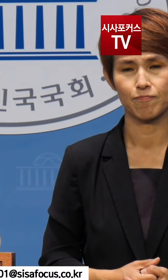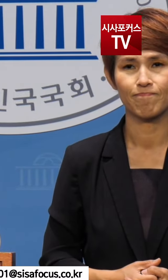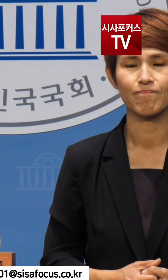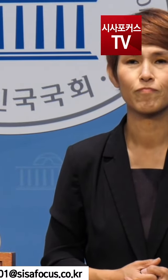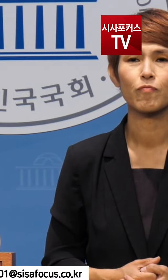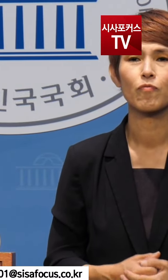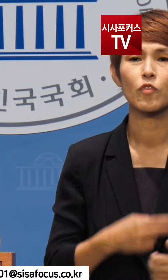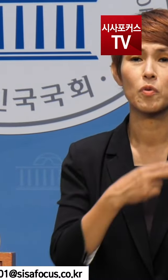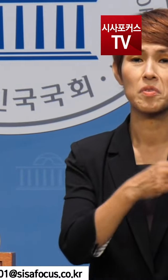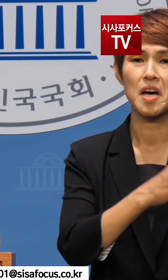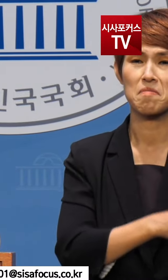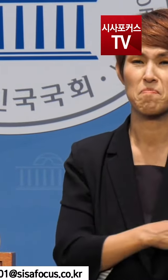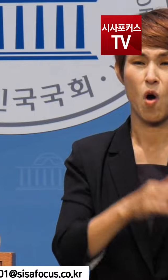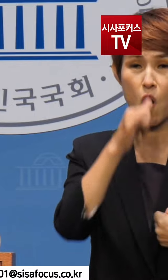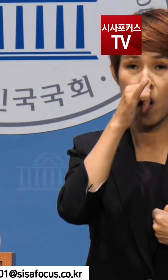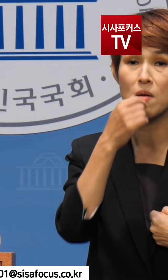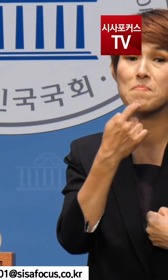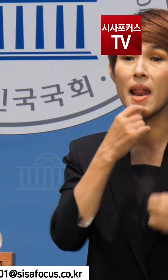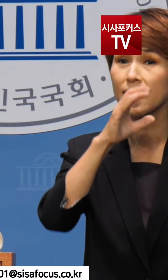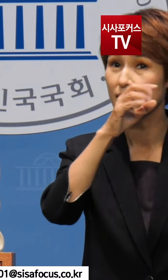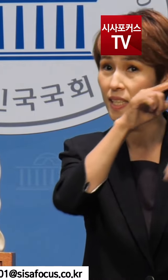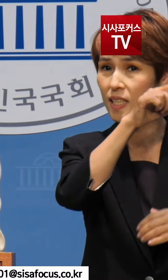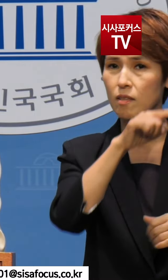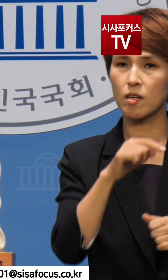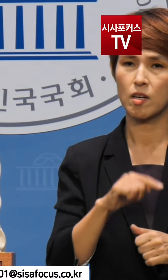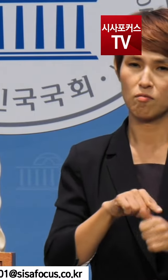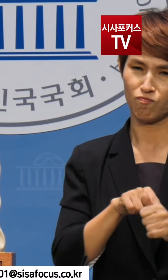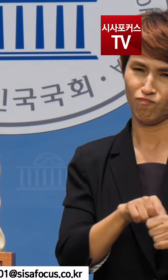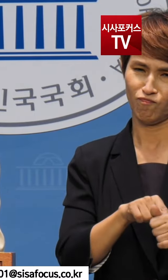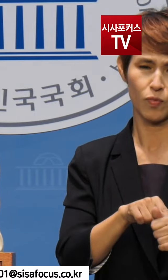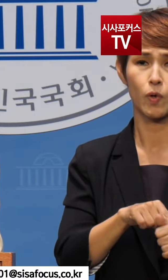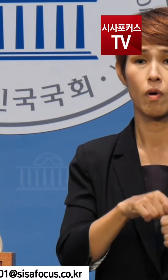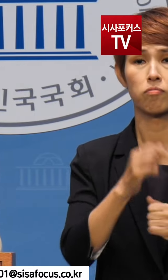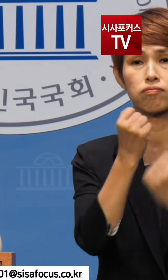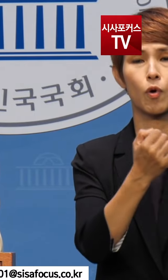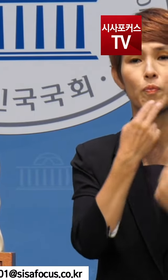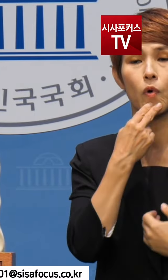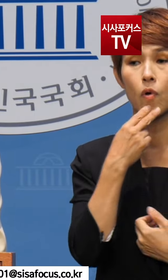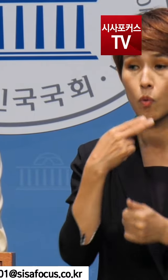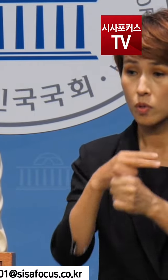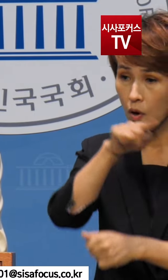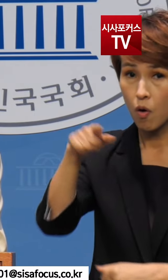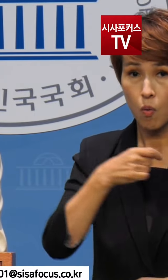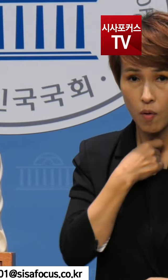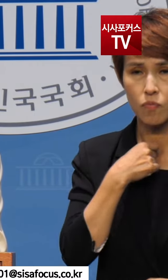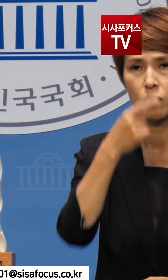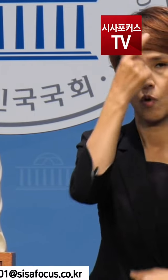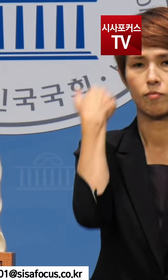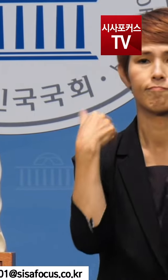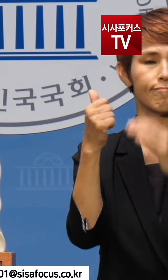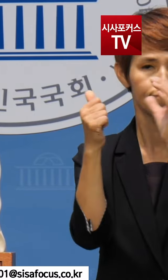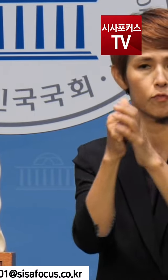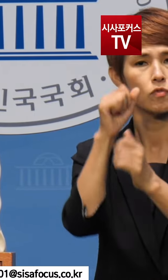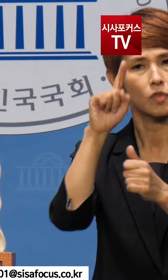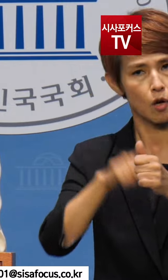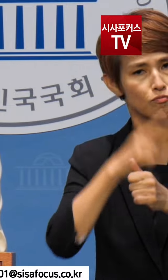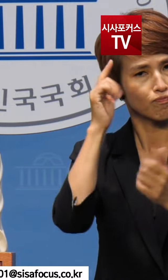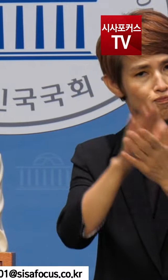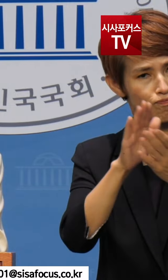교사 역량이 뛰어나다는 핀란드를 보면 강제 연수가 없고 교사들이 원할 경우 국가가 부담해 자율 연수로